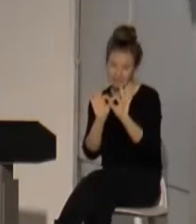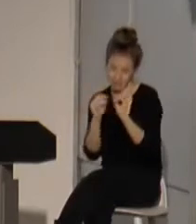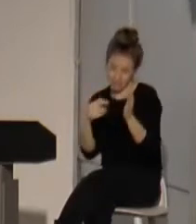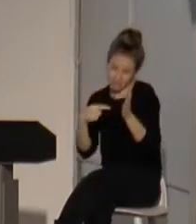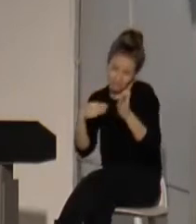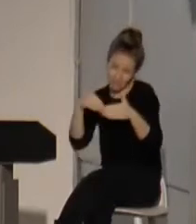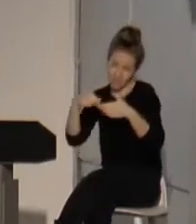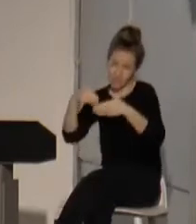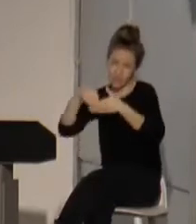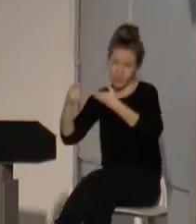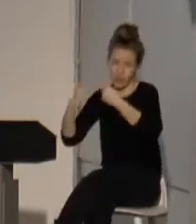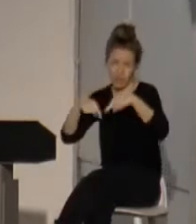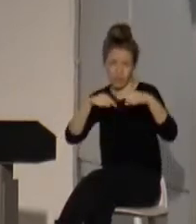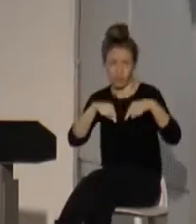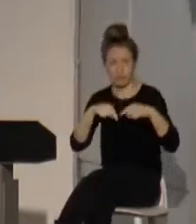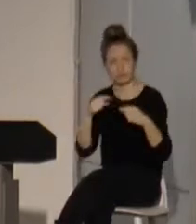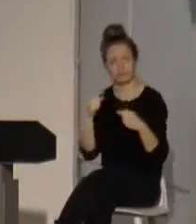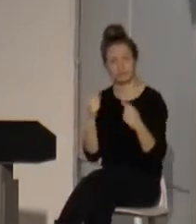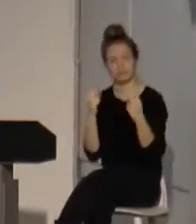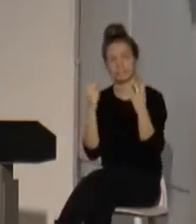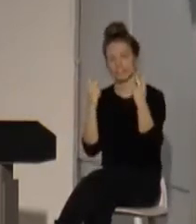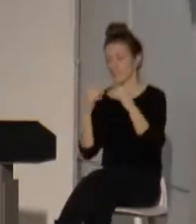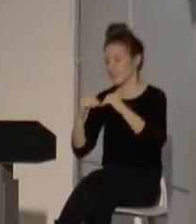מכונן כנפרד אחד מהשני.